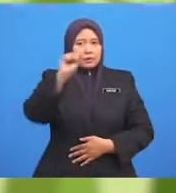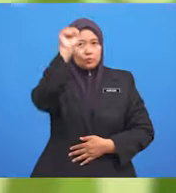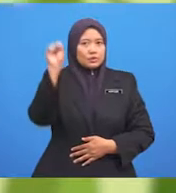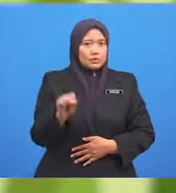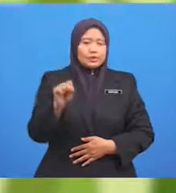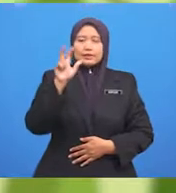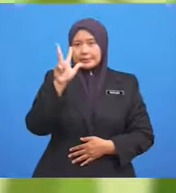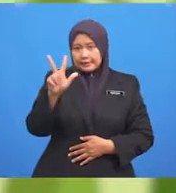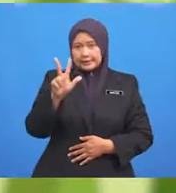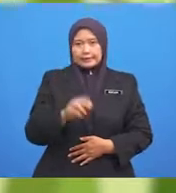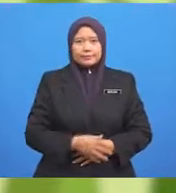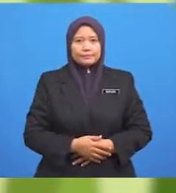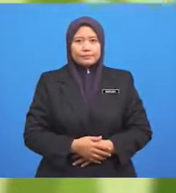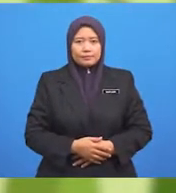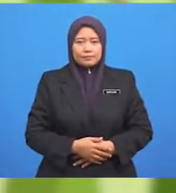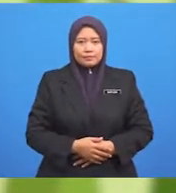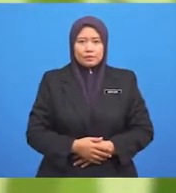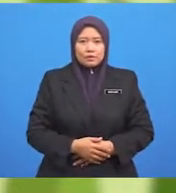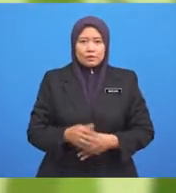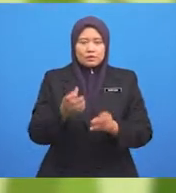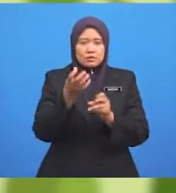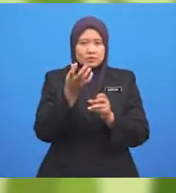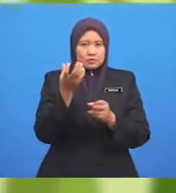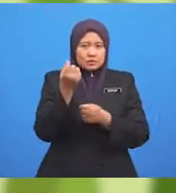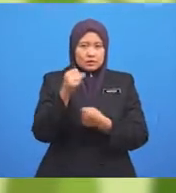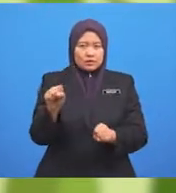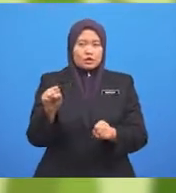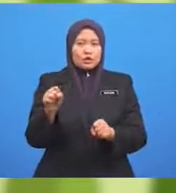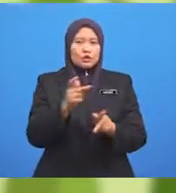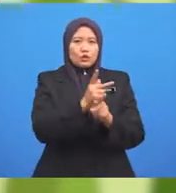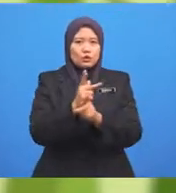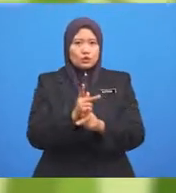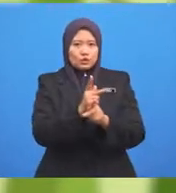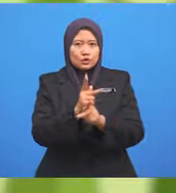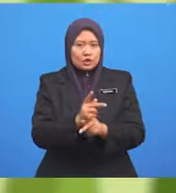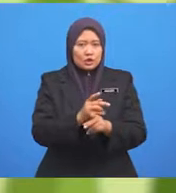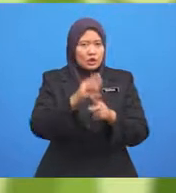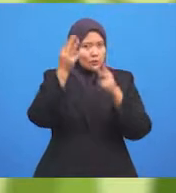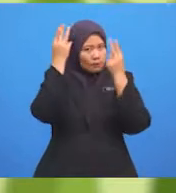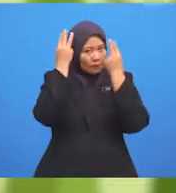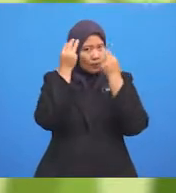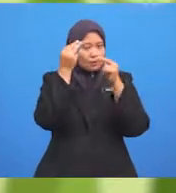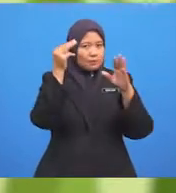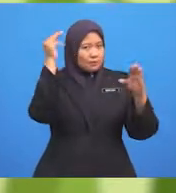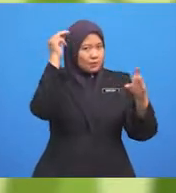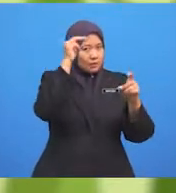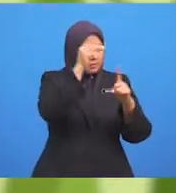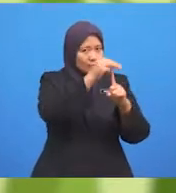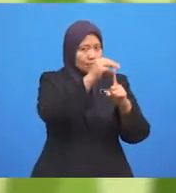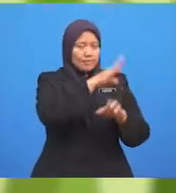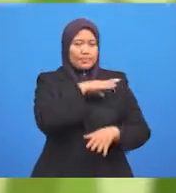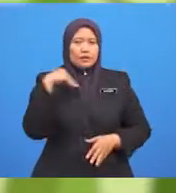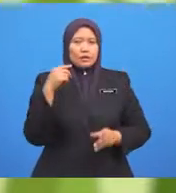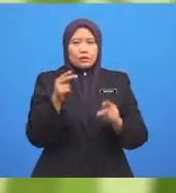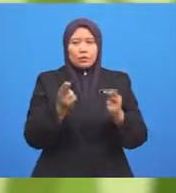ialah persoalan sedia berkongsi matlamat dan berusaha untuk mencapainya